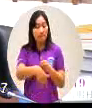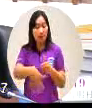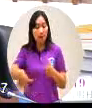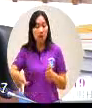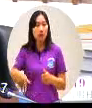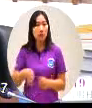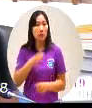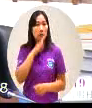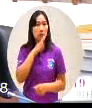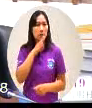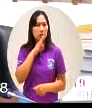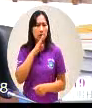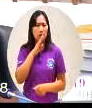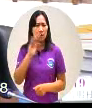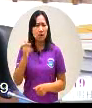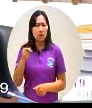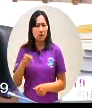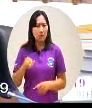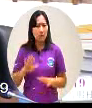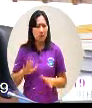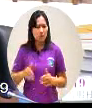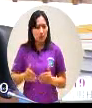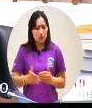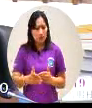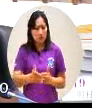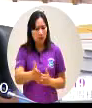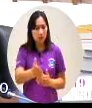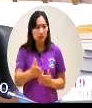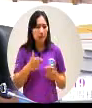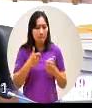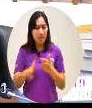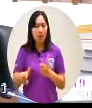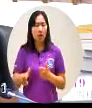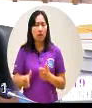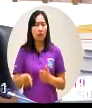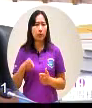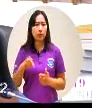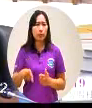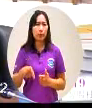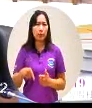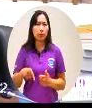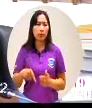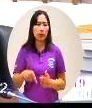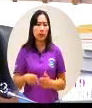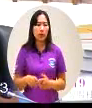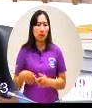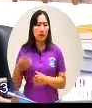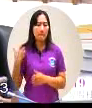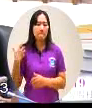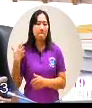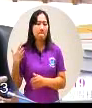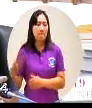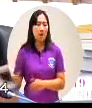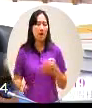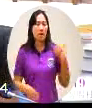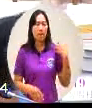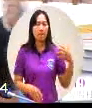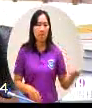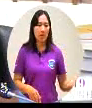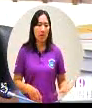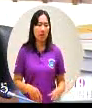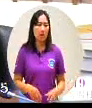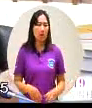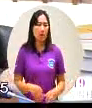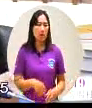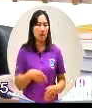天时无法当来完整，天时无符合，既然东推西塌，安尼个东推西阻，安尼个放下